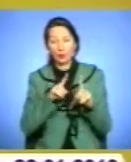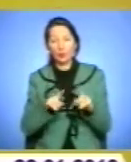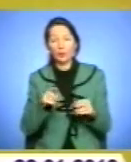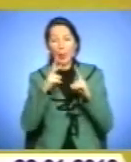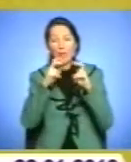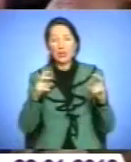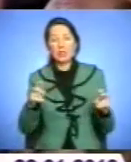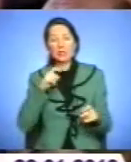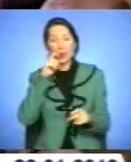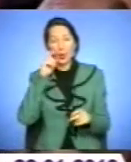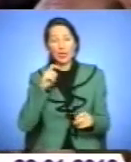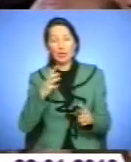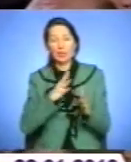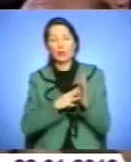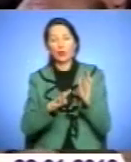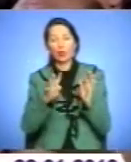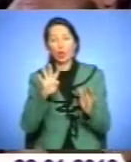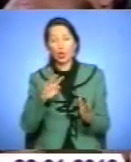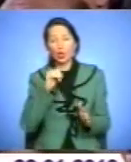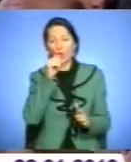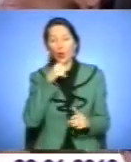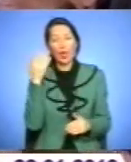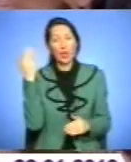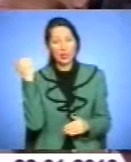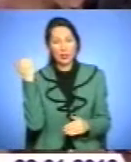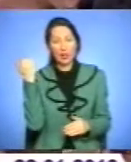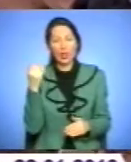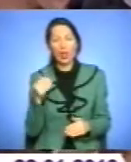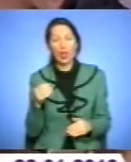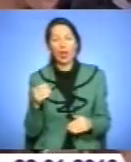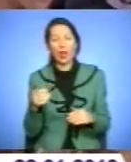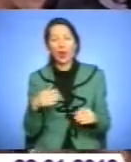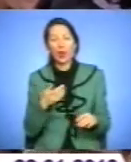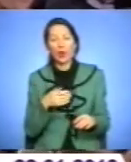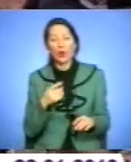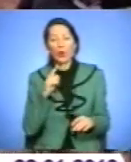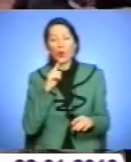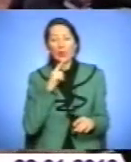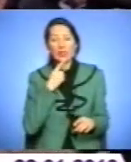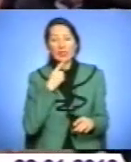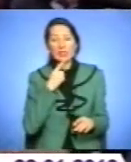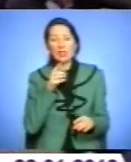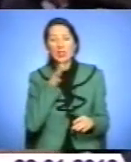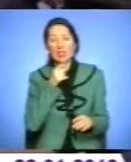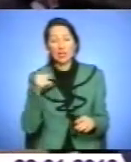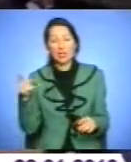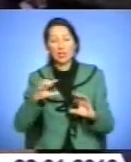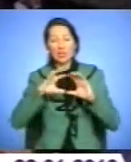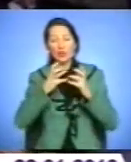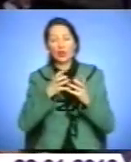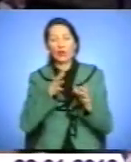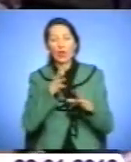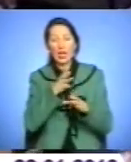94 роки тому, у буремні часи світової кризи, початку минулого